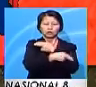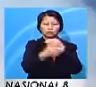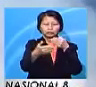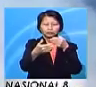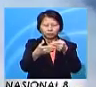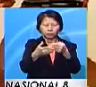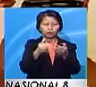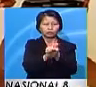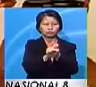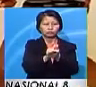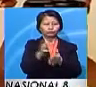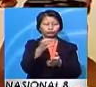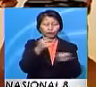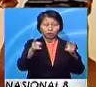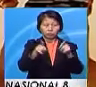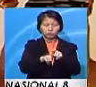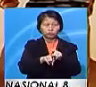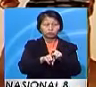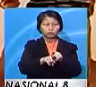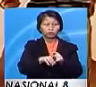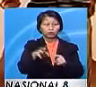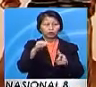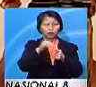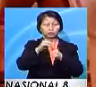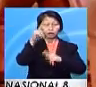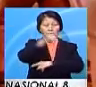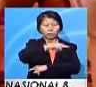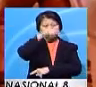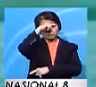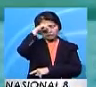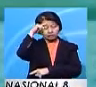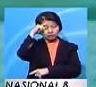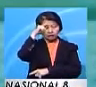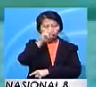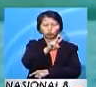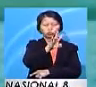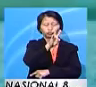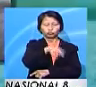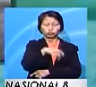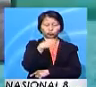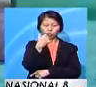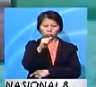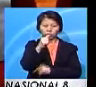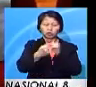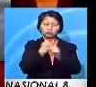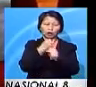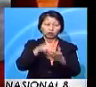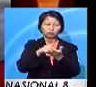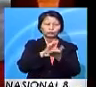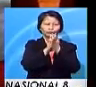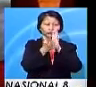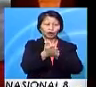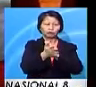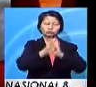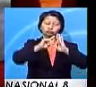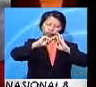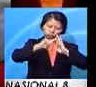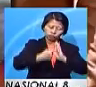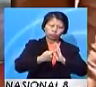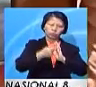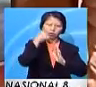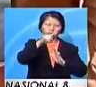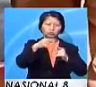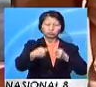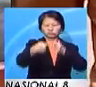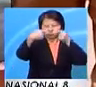berjiran itu. Tragedi Black Day atau Hari Hitam pada 27 Oktober tahun tersebut menjadi titik tolak kepada